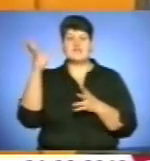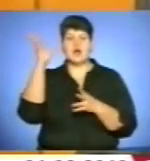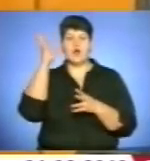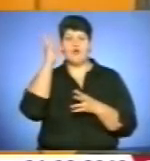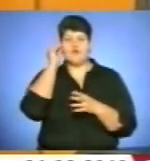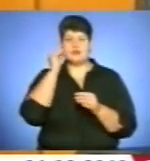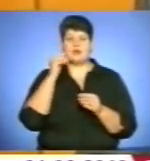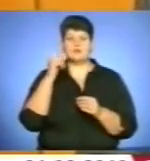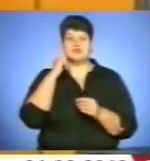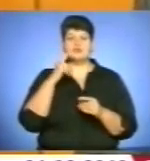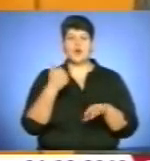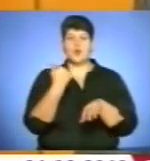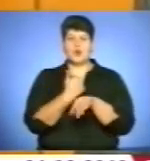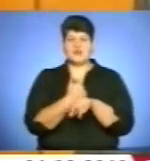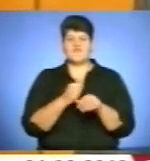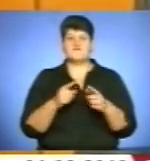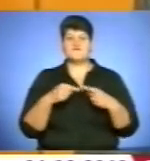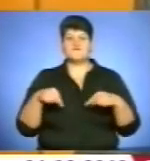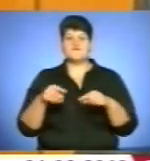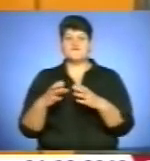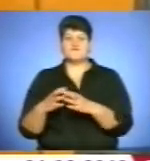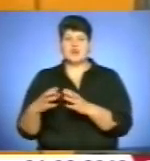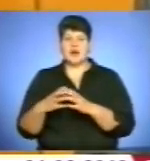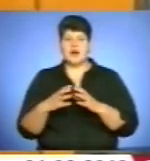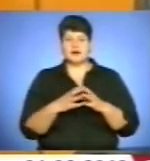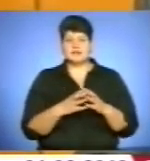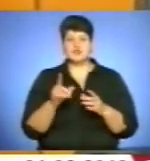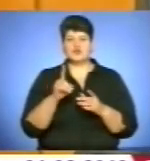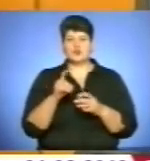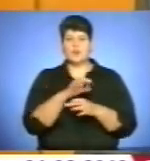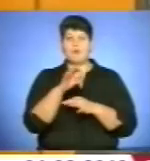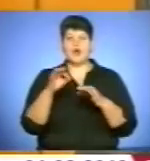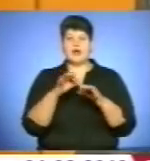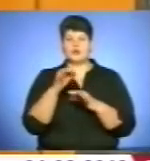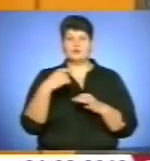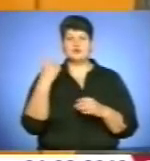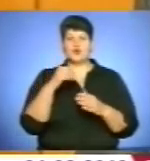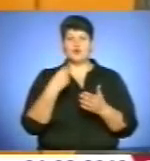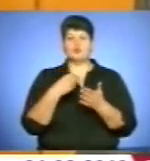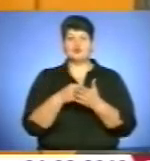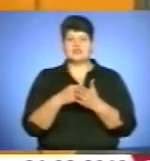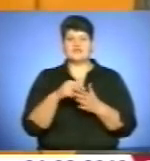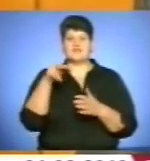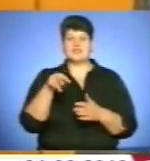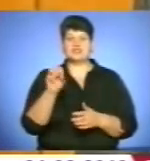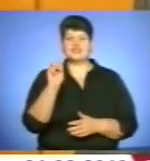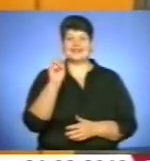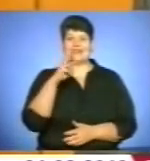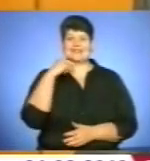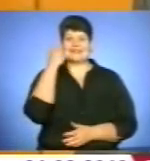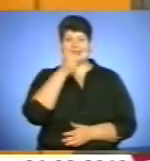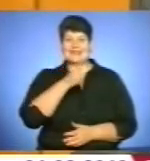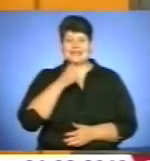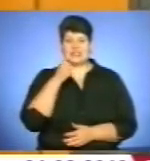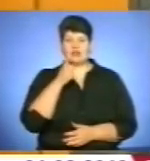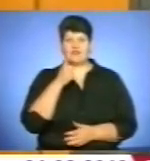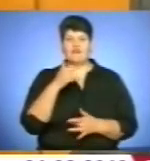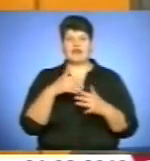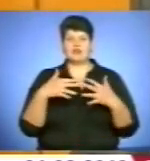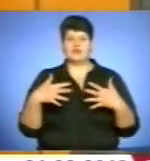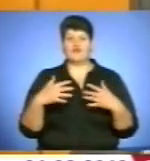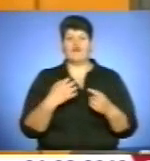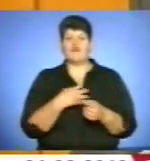голів фракцій постійних депутатських комісій щодо проєкту обласного бюджету на 2013 рік ряду важливих